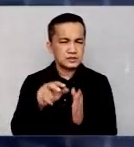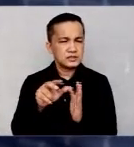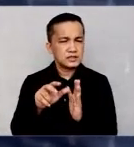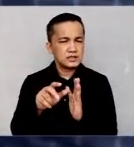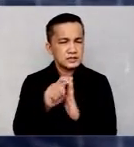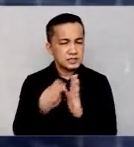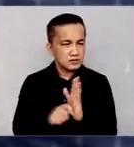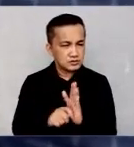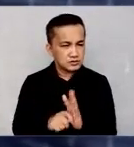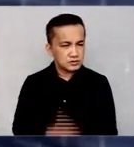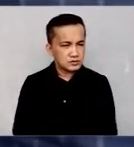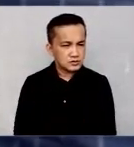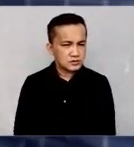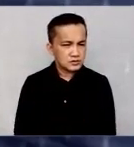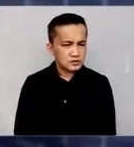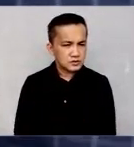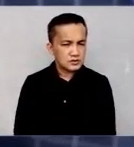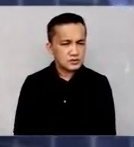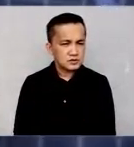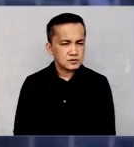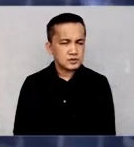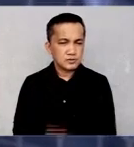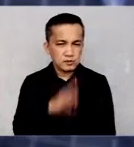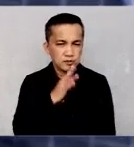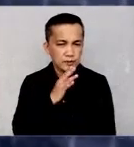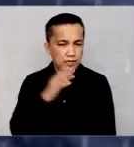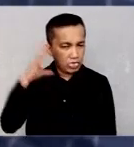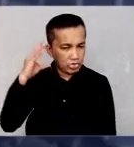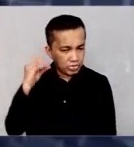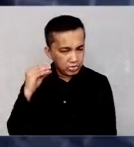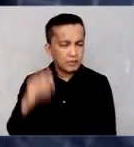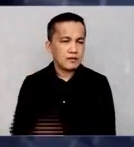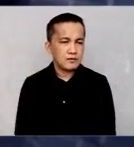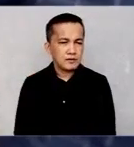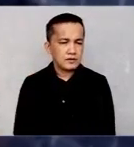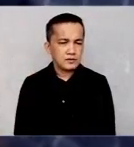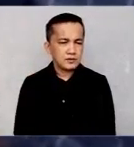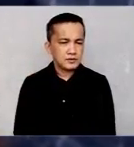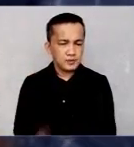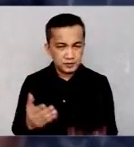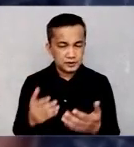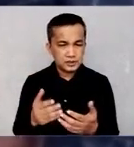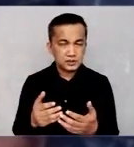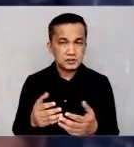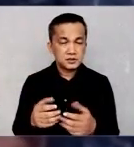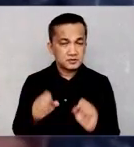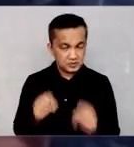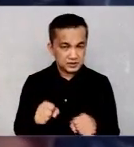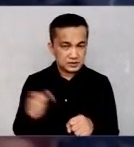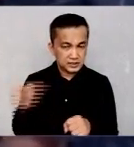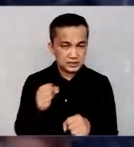Nag-50 billion lang ang contribution. And it will probably get higher returns compared